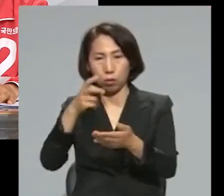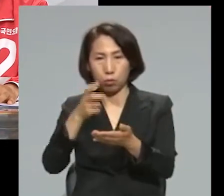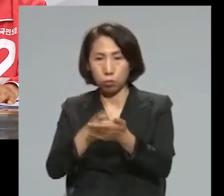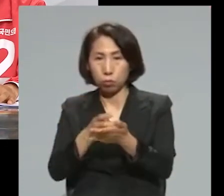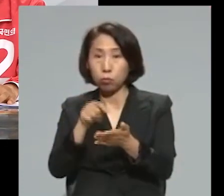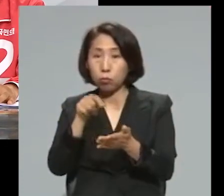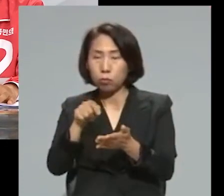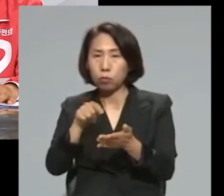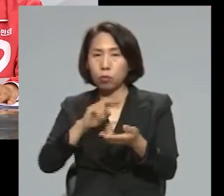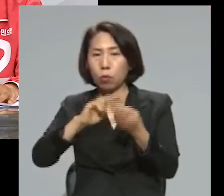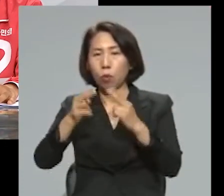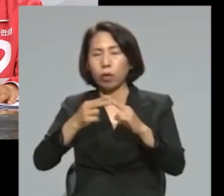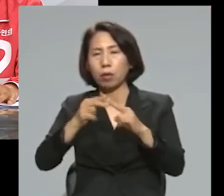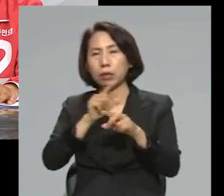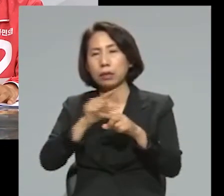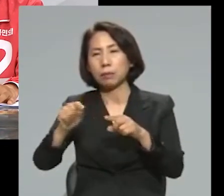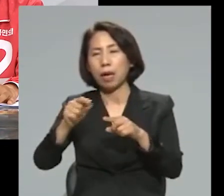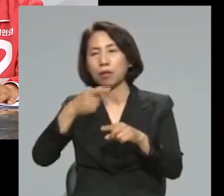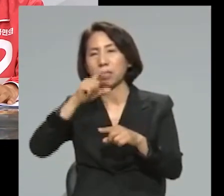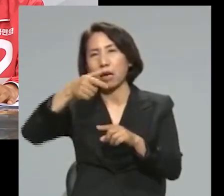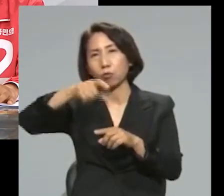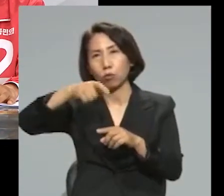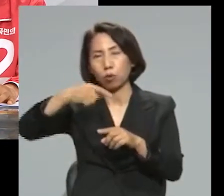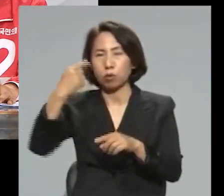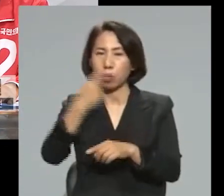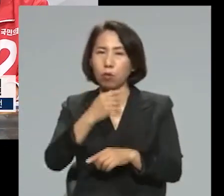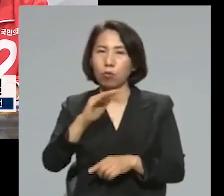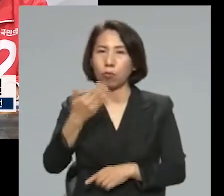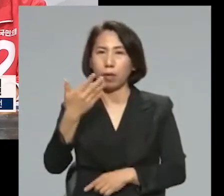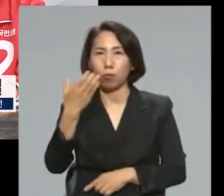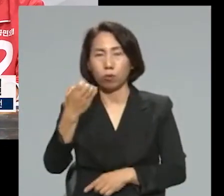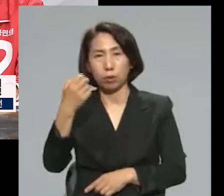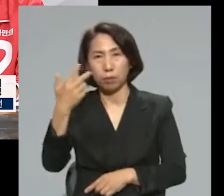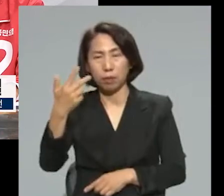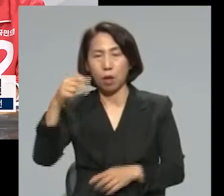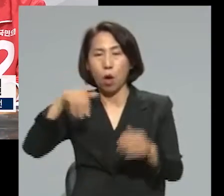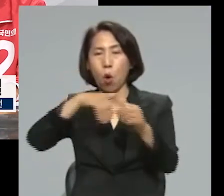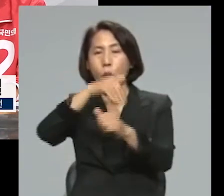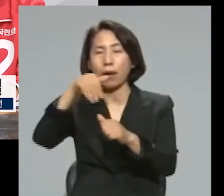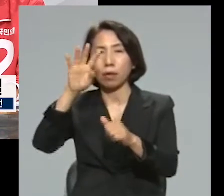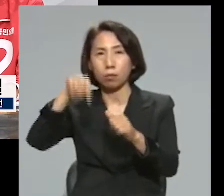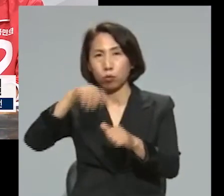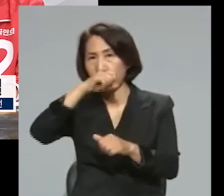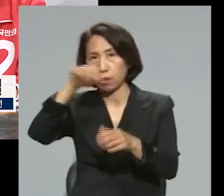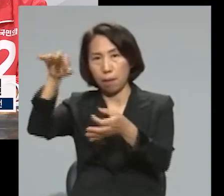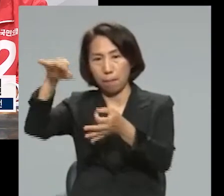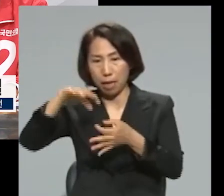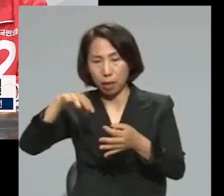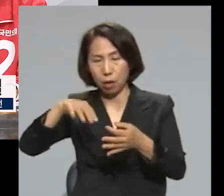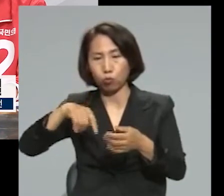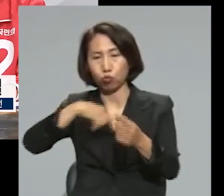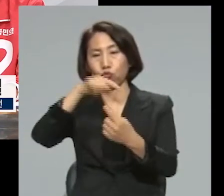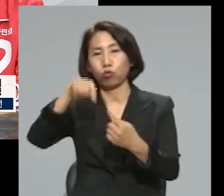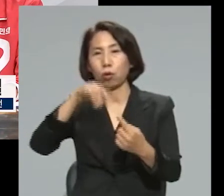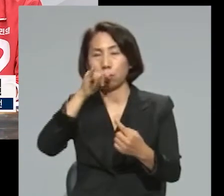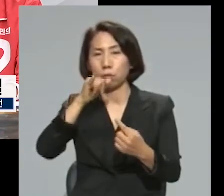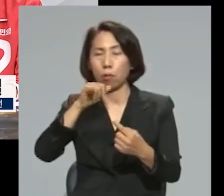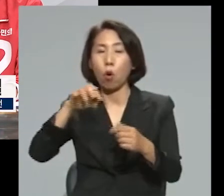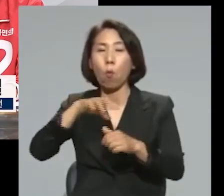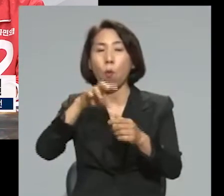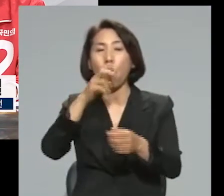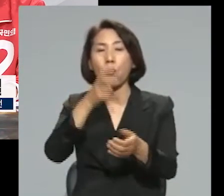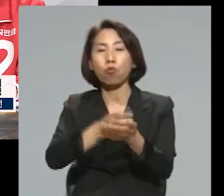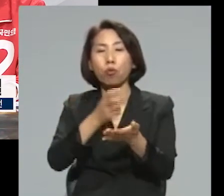상수도는 1997년도 환경부 예산을 받아서 예산을 설치하고 있습니다. 여기에 대해서 어떻게 보호구역을 해제할